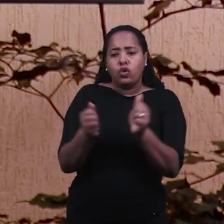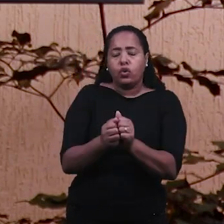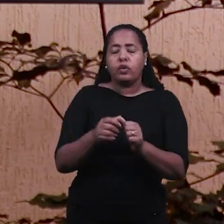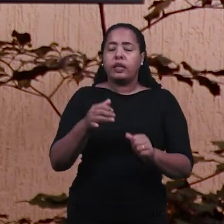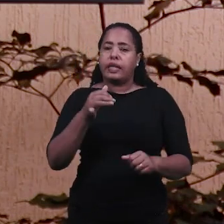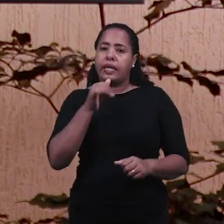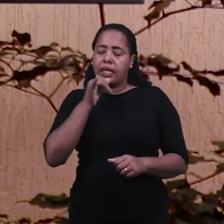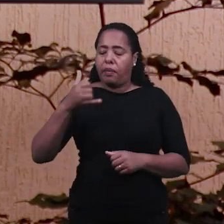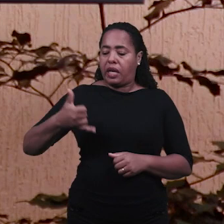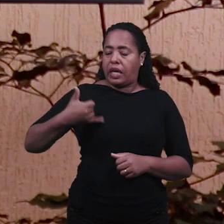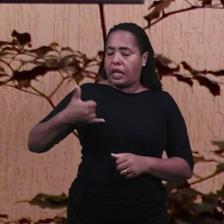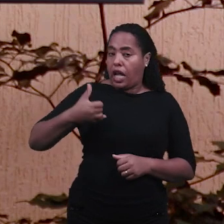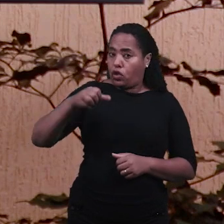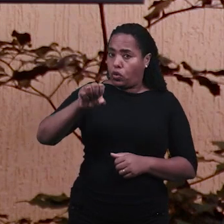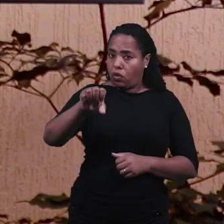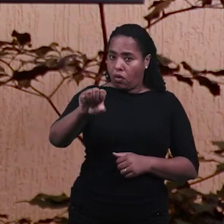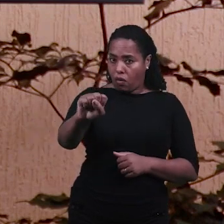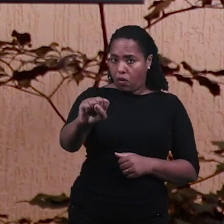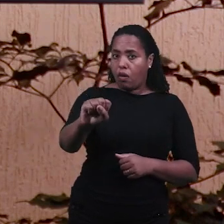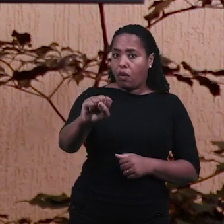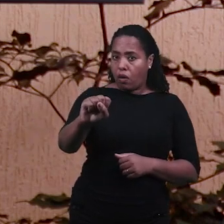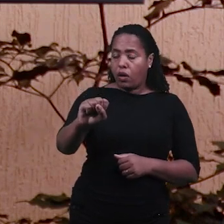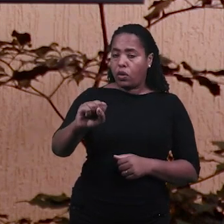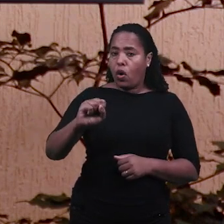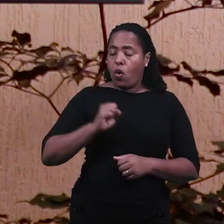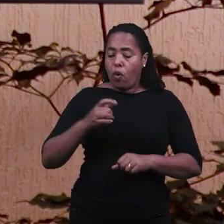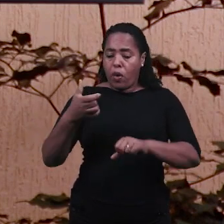chronologique. Il a 8 ans,